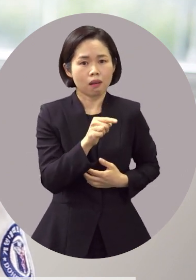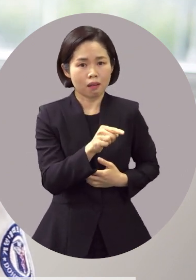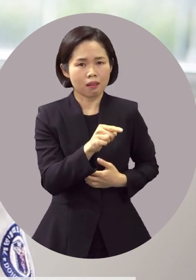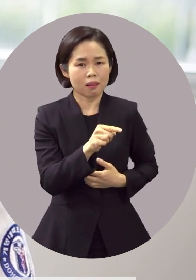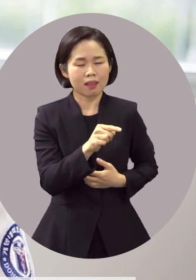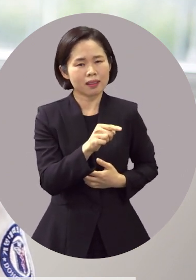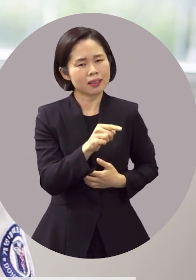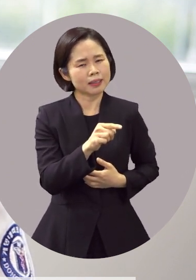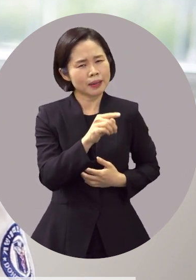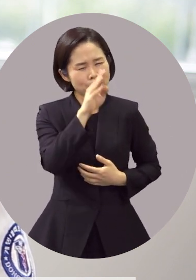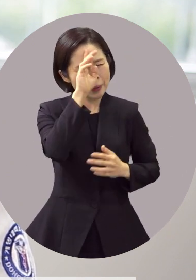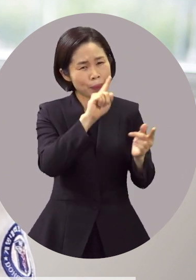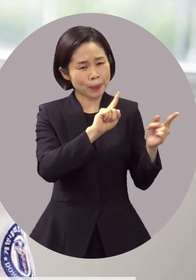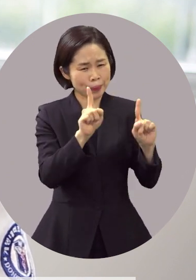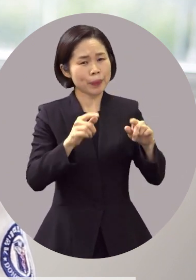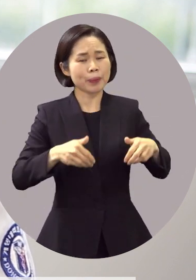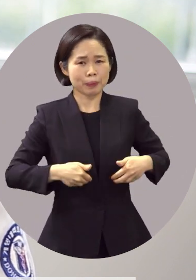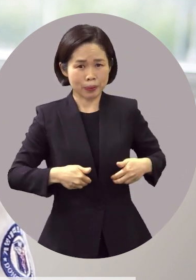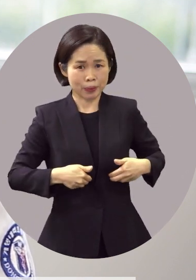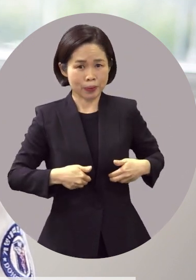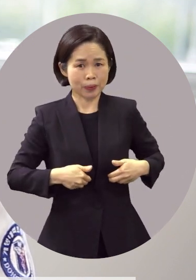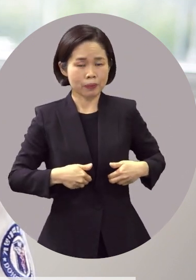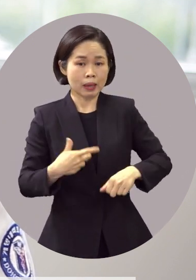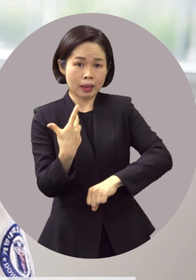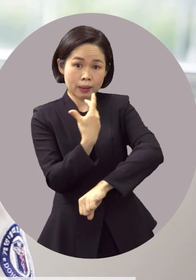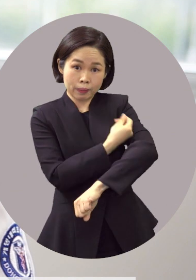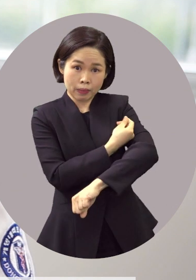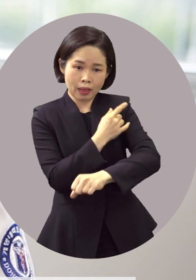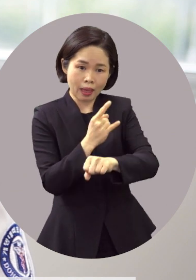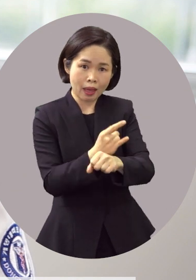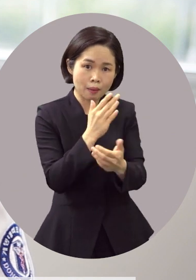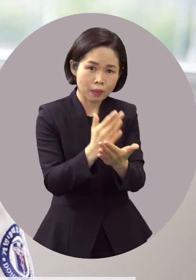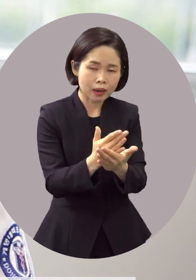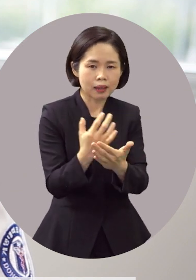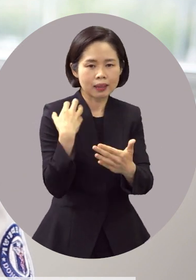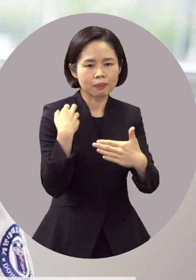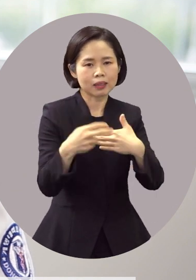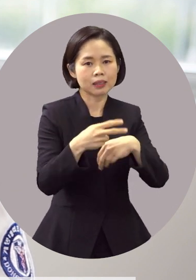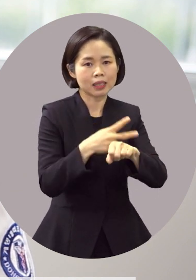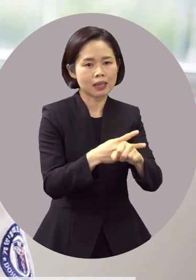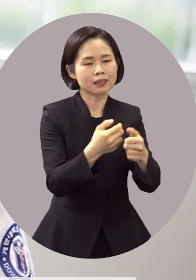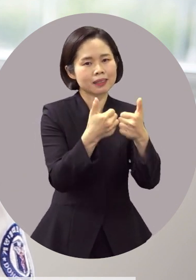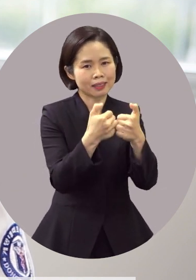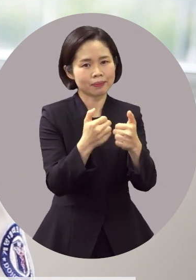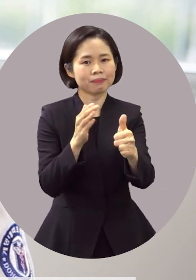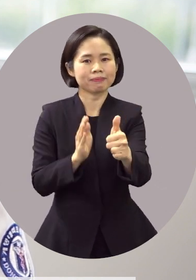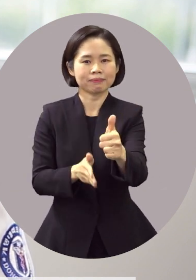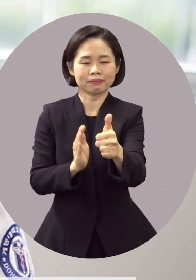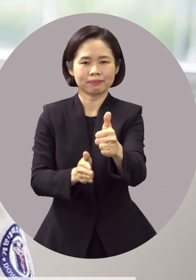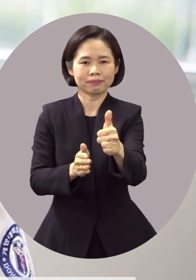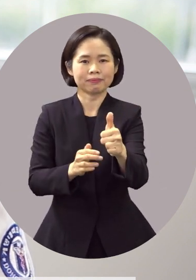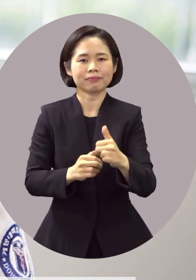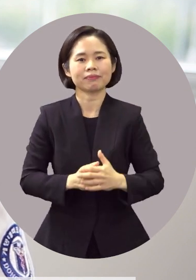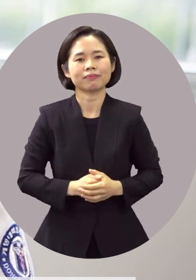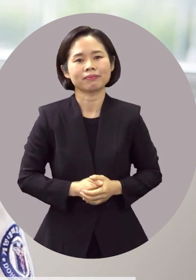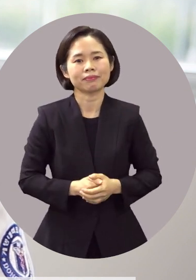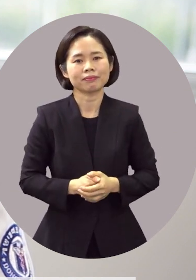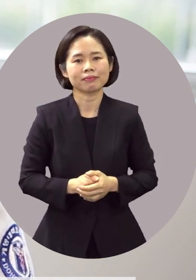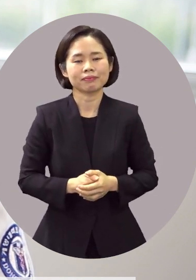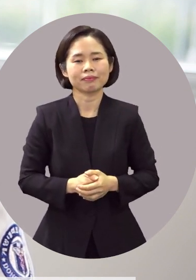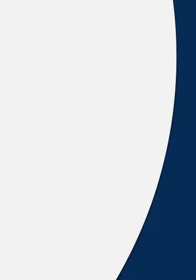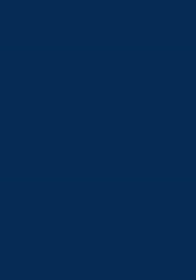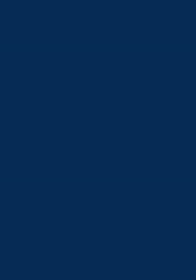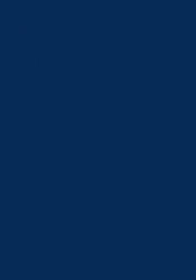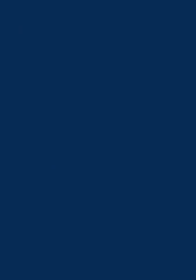질환을 가지고 있는 환자는 환자의 상태가 안정될 때까지 접종을 연기할 필요가 있어서 담당 의사 선생님과 상의할 필요가